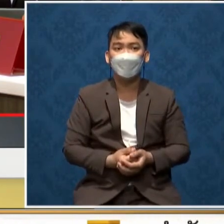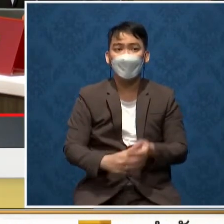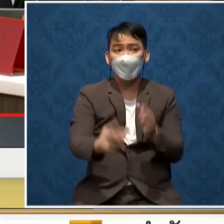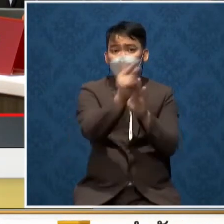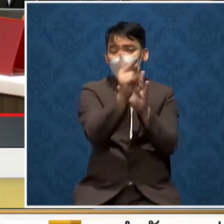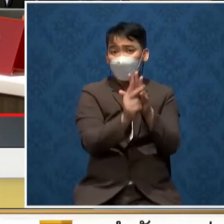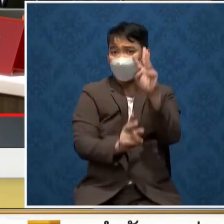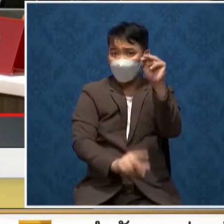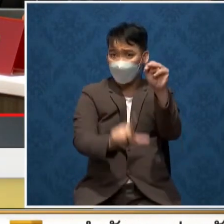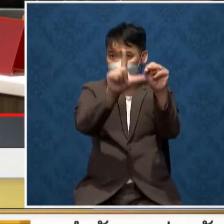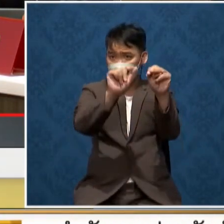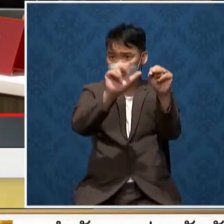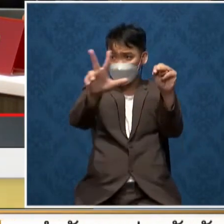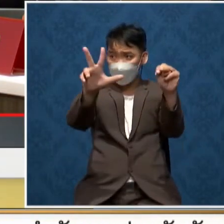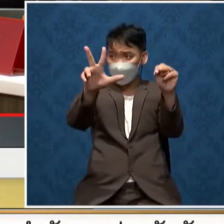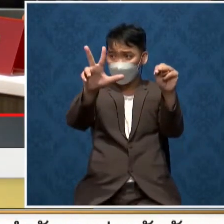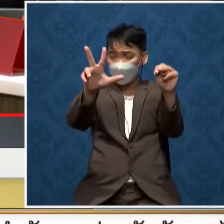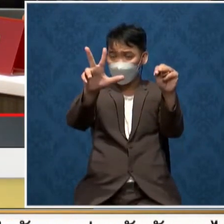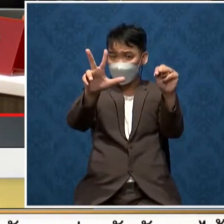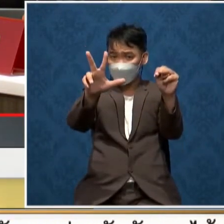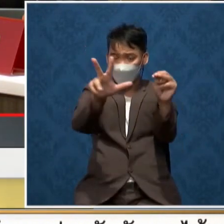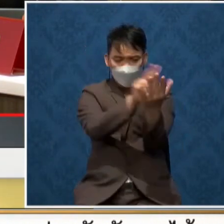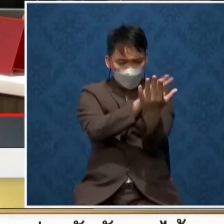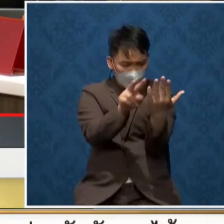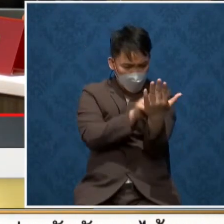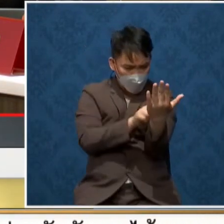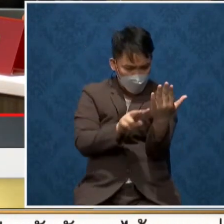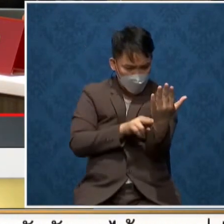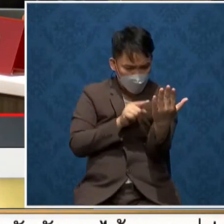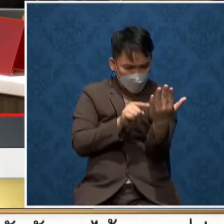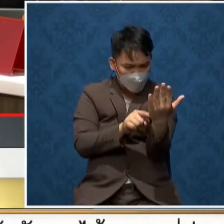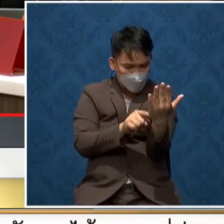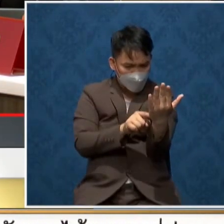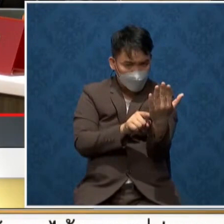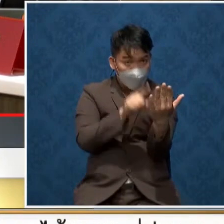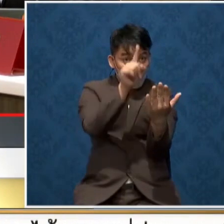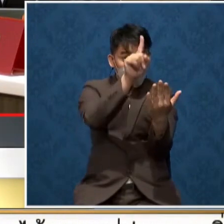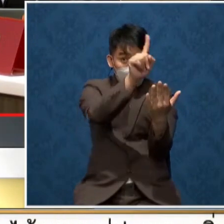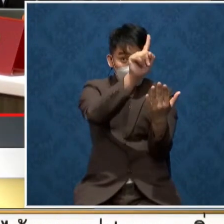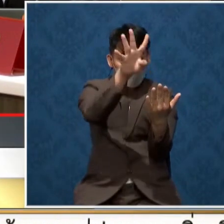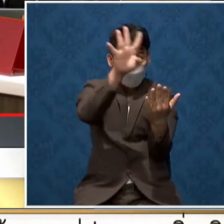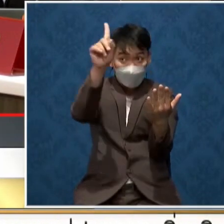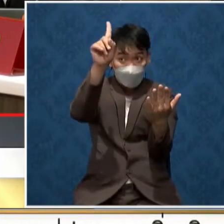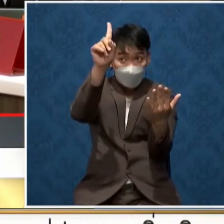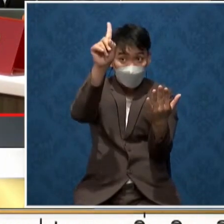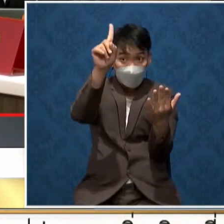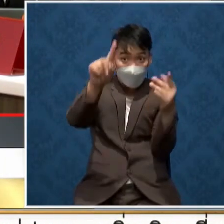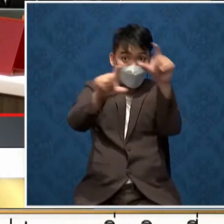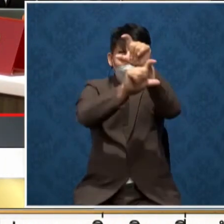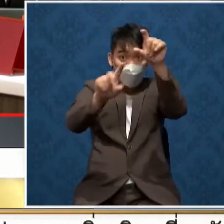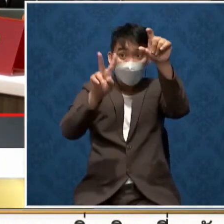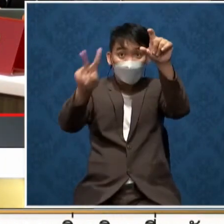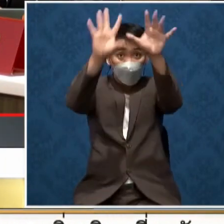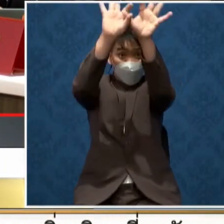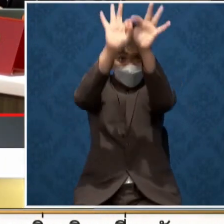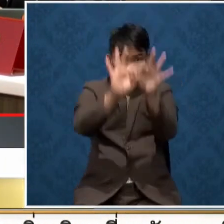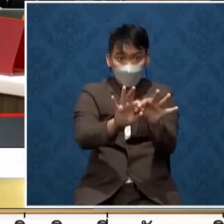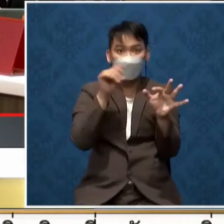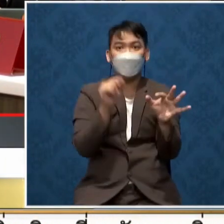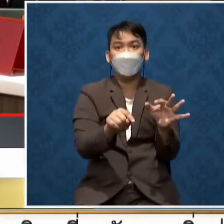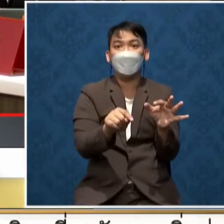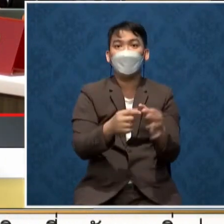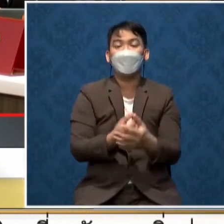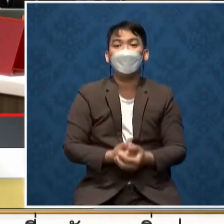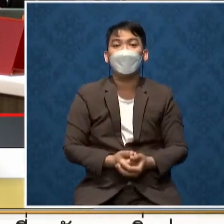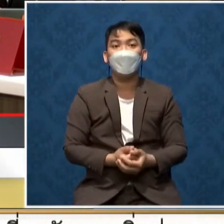23เขียนเหมือนกันครับล้อตาม141วรรค2เรื่องความเป็นอิสระและ